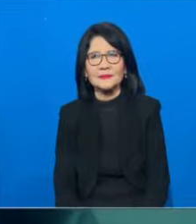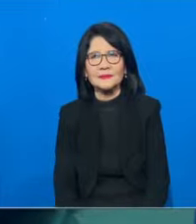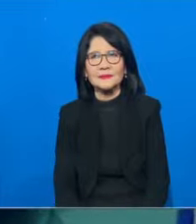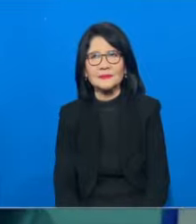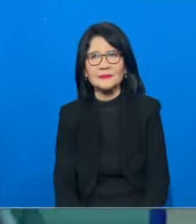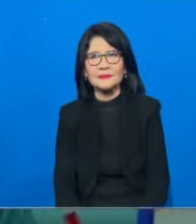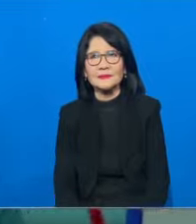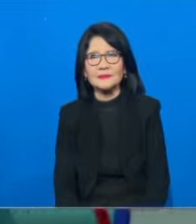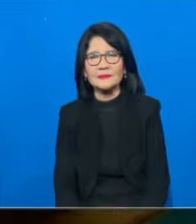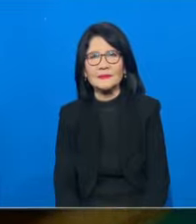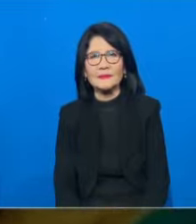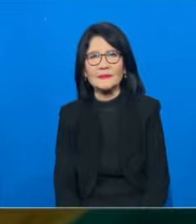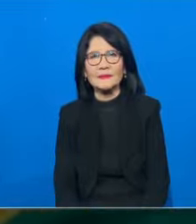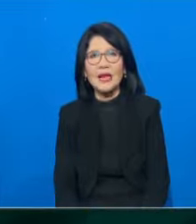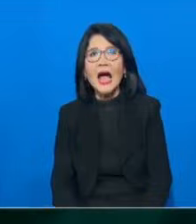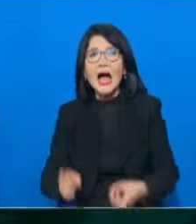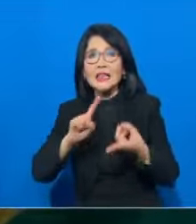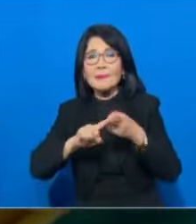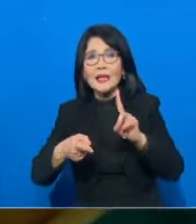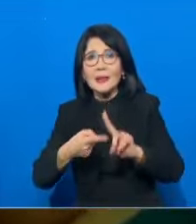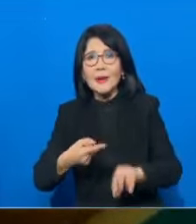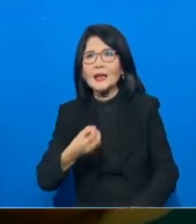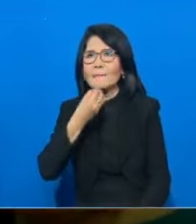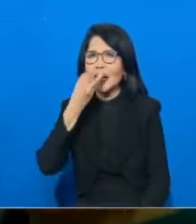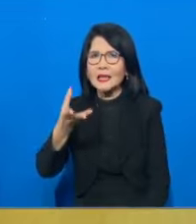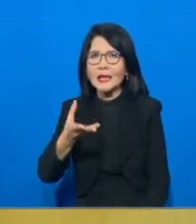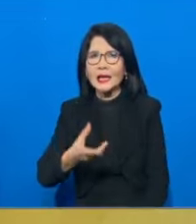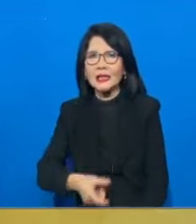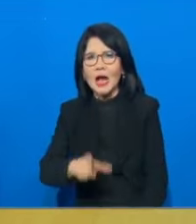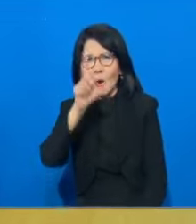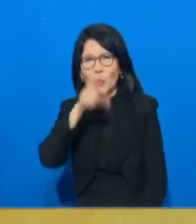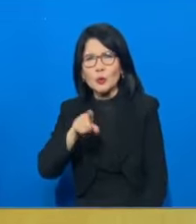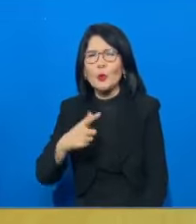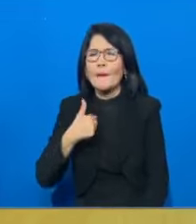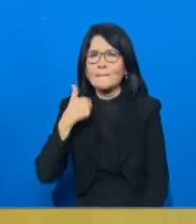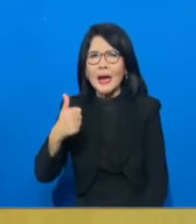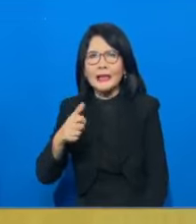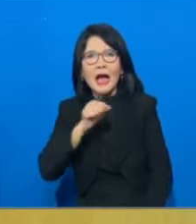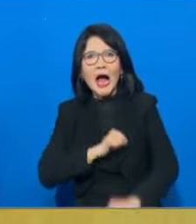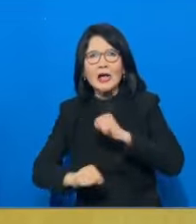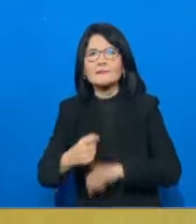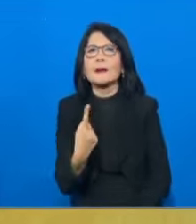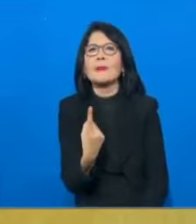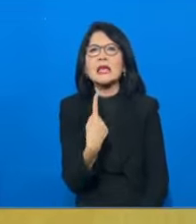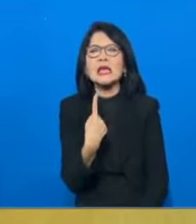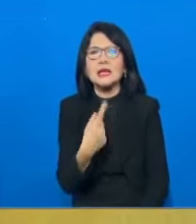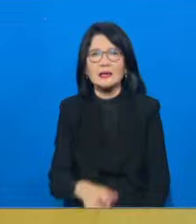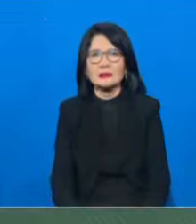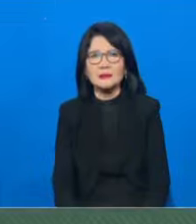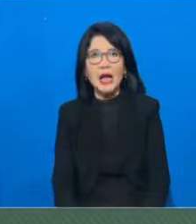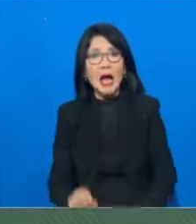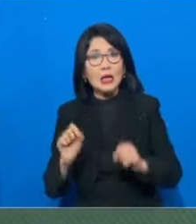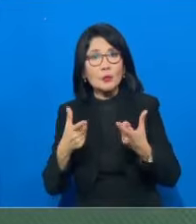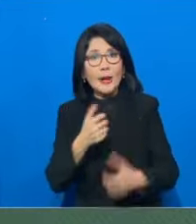itu di mata teman-temannya Ibrahim tak patah semangat aktif dan sangat Mandiri dalam kehidupan